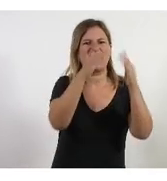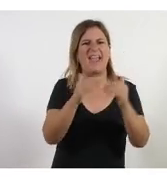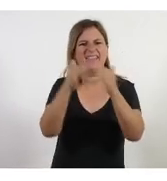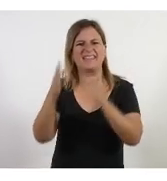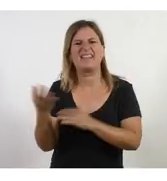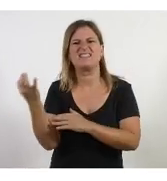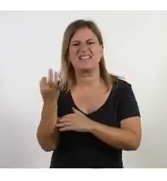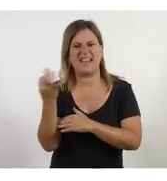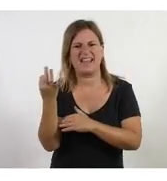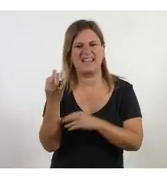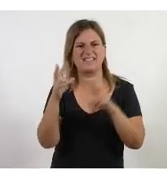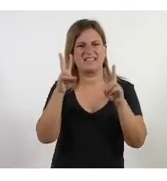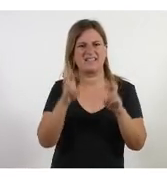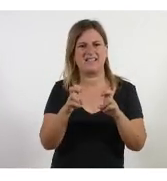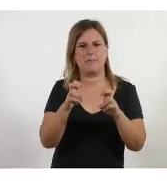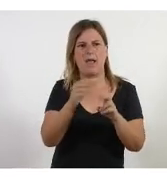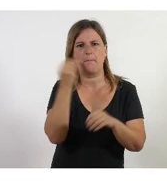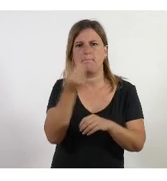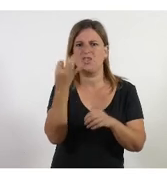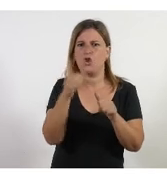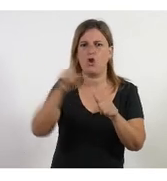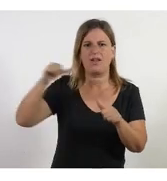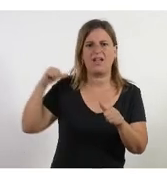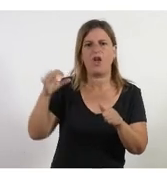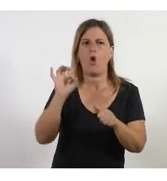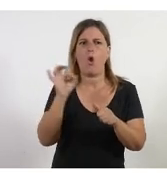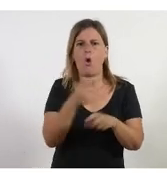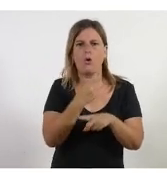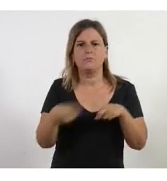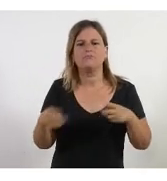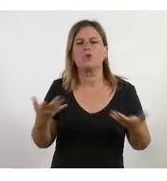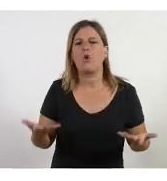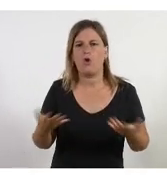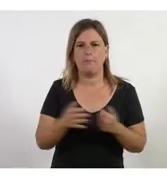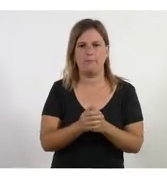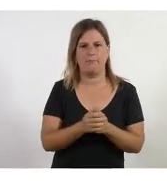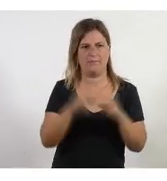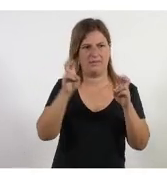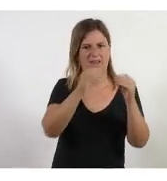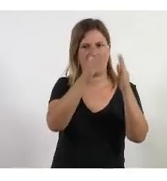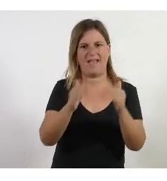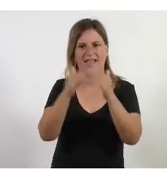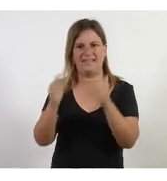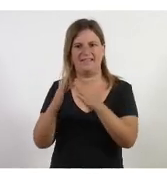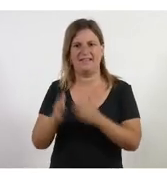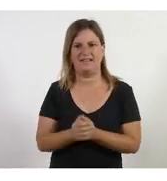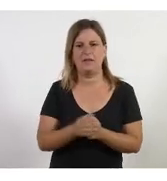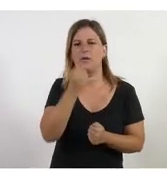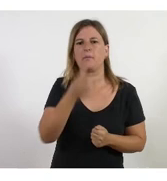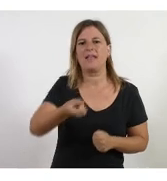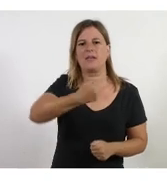millorat respecte a altres moments? Com ho veus, aquest tema, des de les organitzacions? Bé, nosaltres